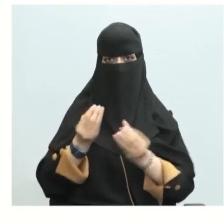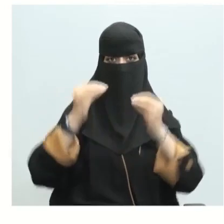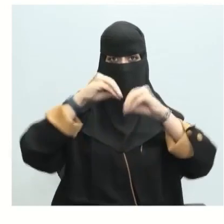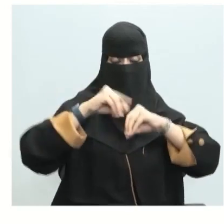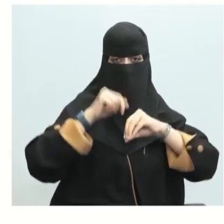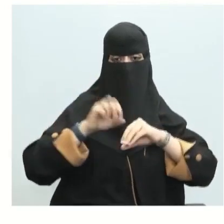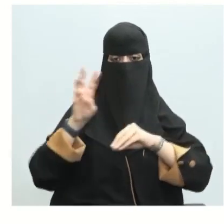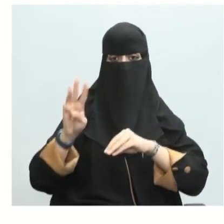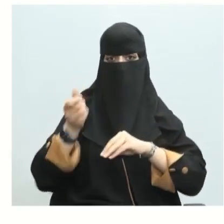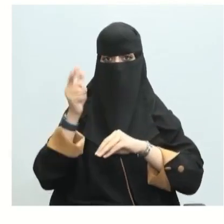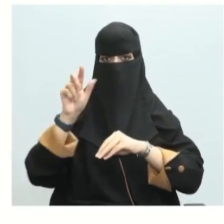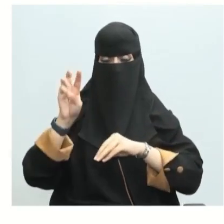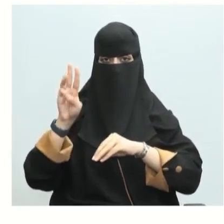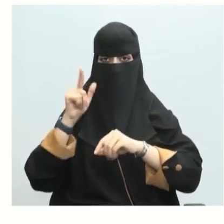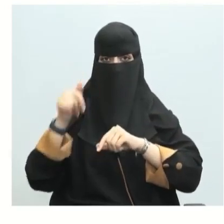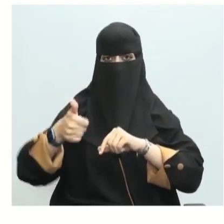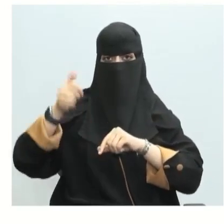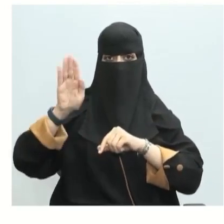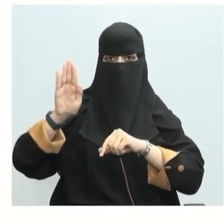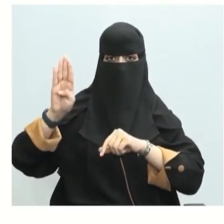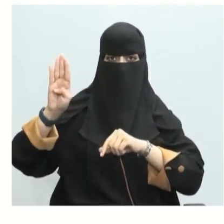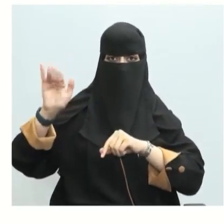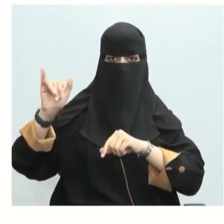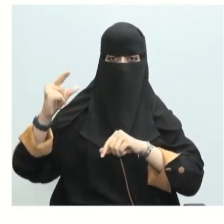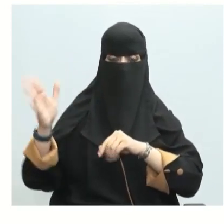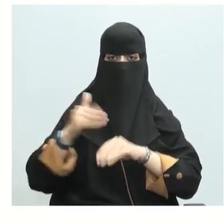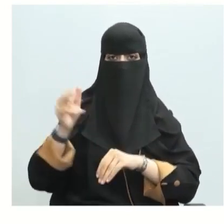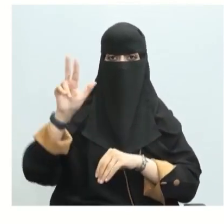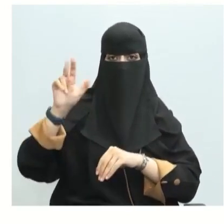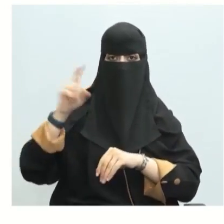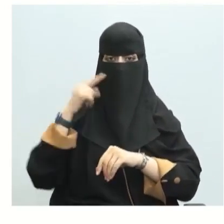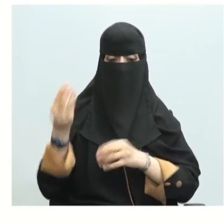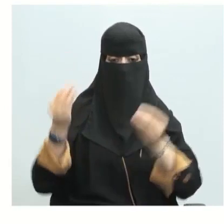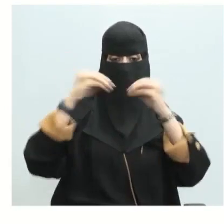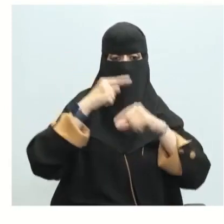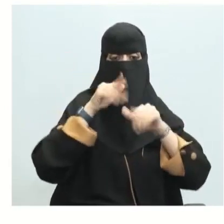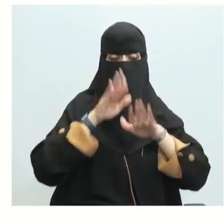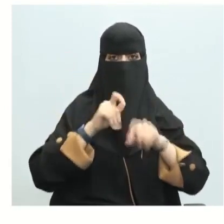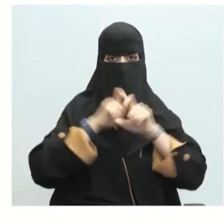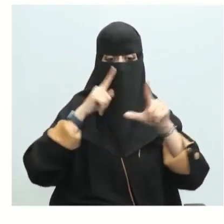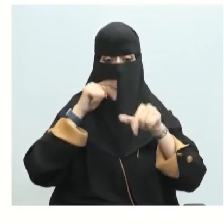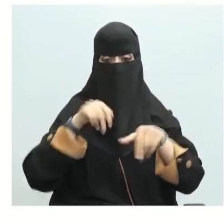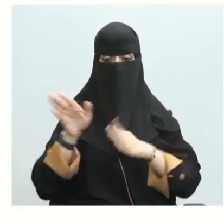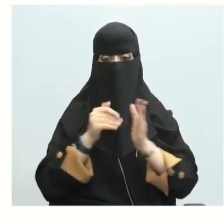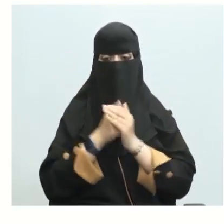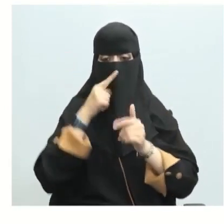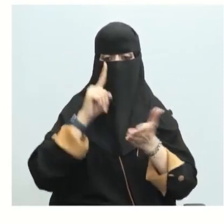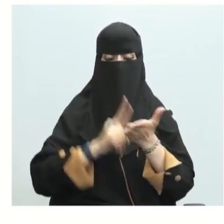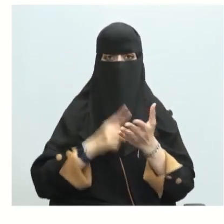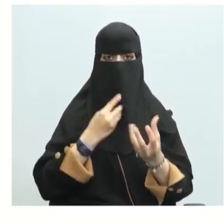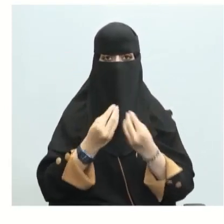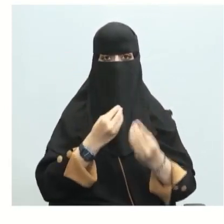في النواتج اذا تبين معادله التفاعل الكلي ان 2 مول من الكبريت